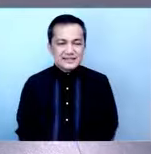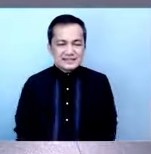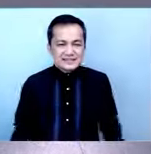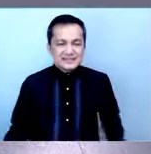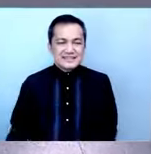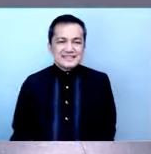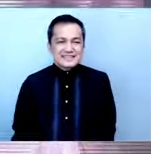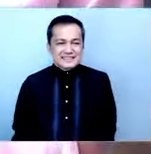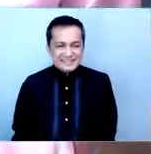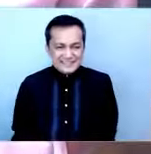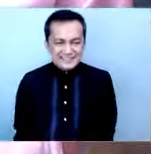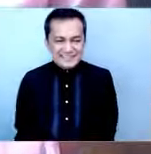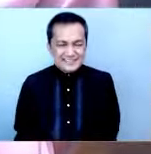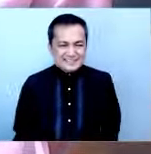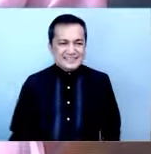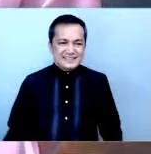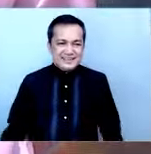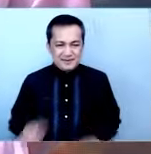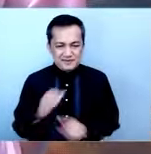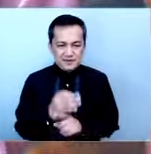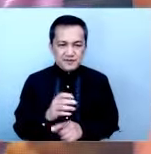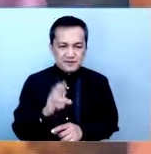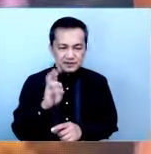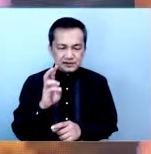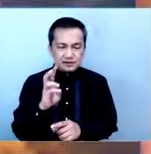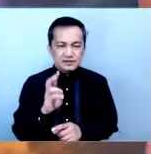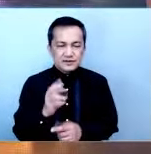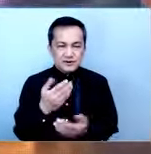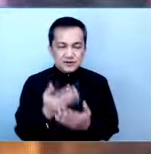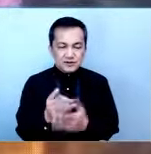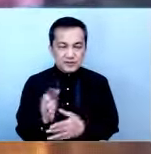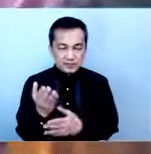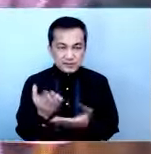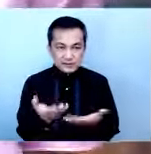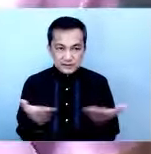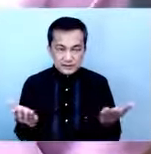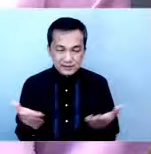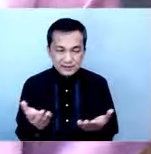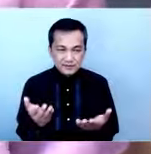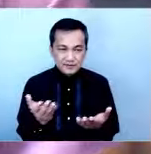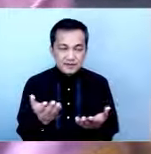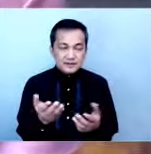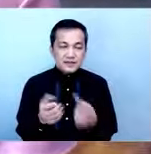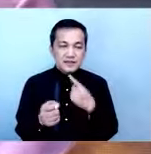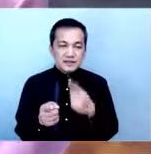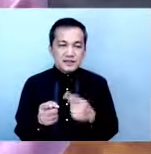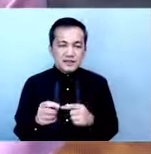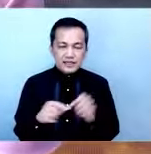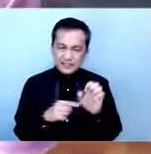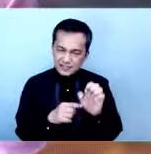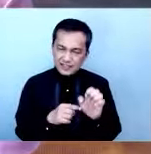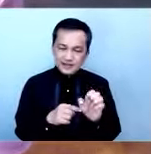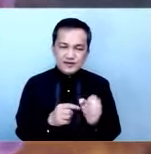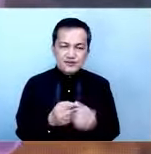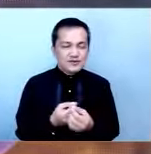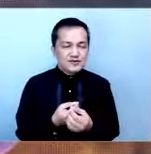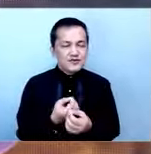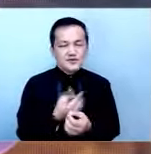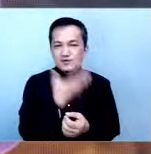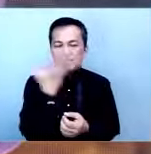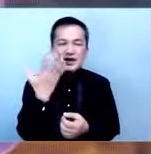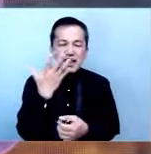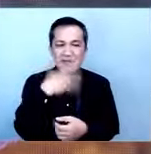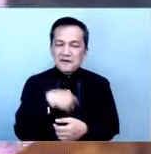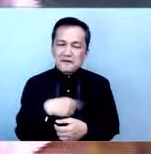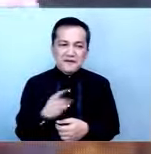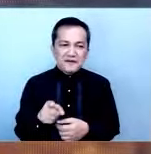kapatid! February 6, mayad nga adlaw para sa mga kapatid natin sa Aklan. Extra fruitful at extra blooming ang ating Tuesday dahil yan